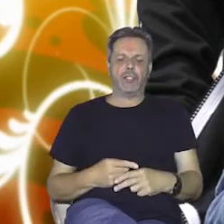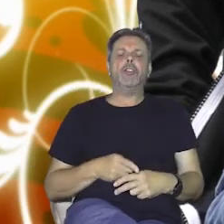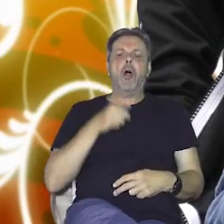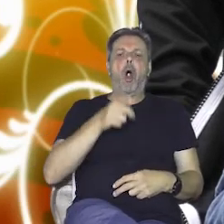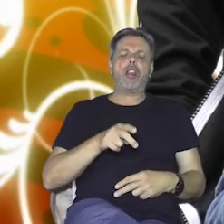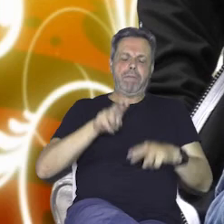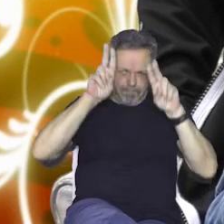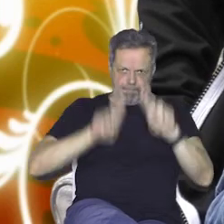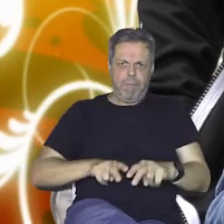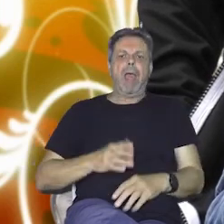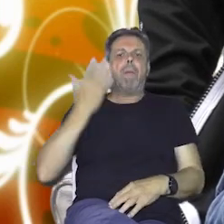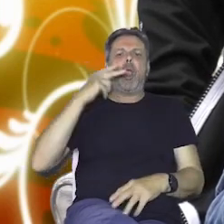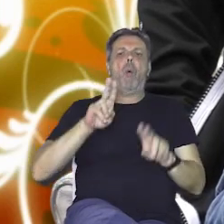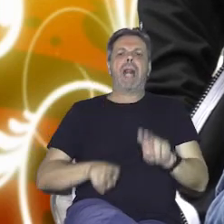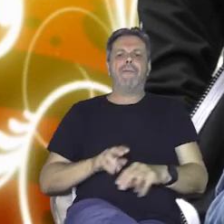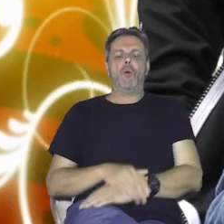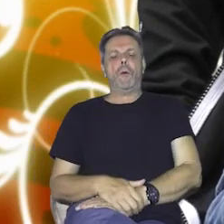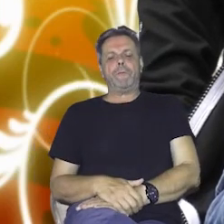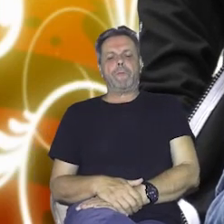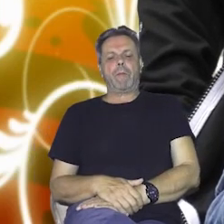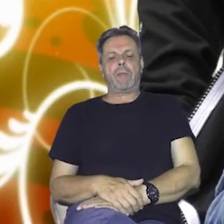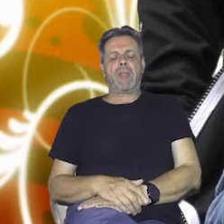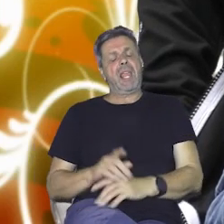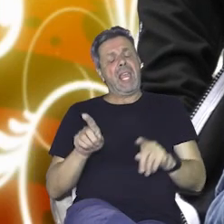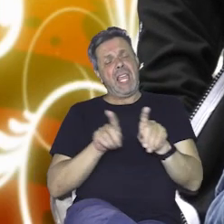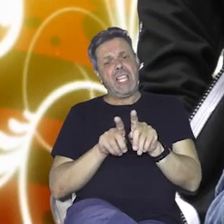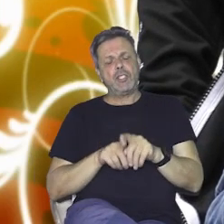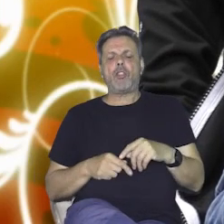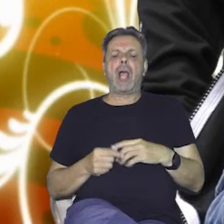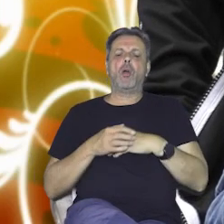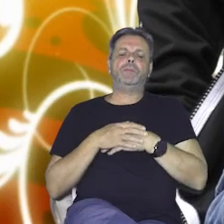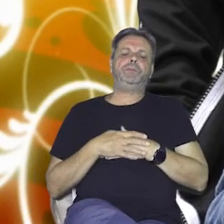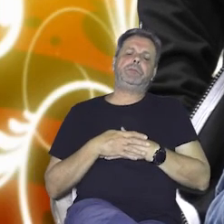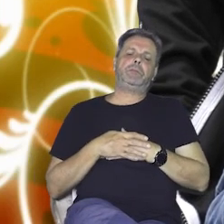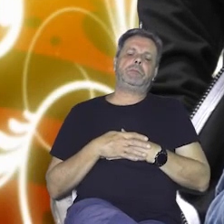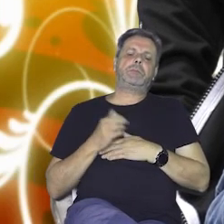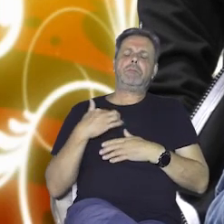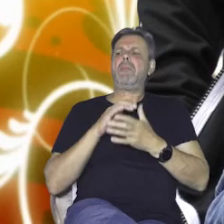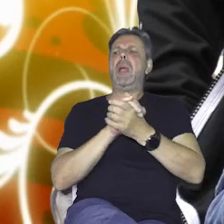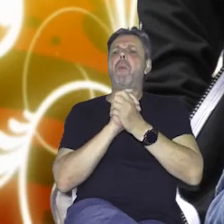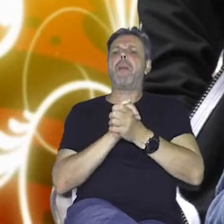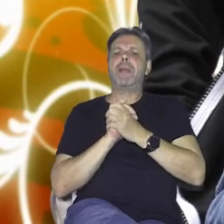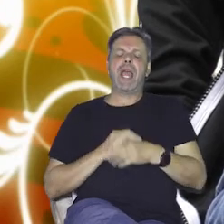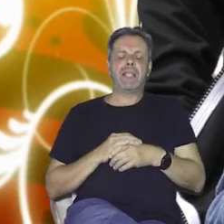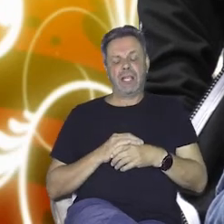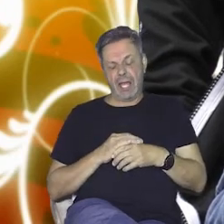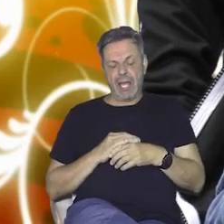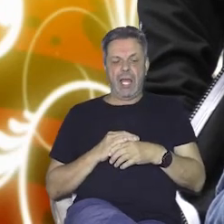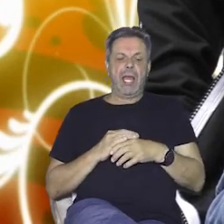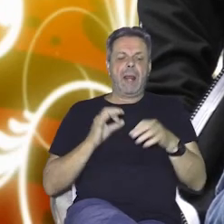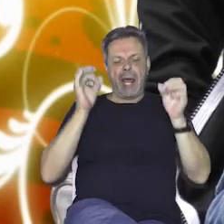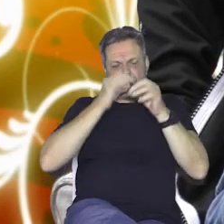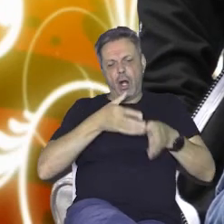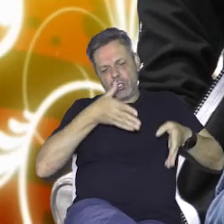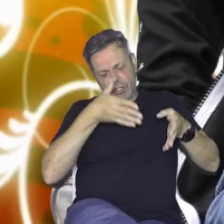pravu. I onda isto tako je moj prijatelj, nažalost isto pokojni